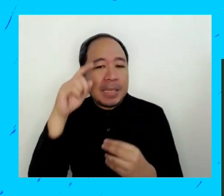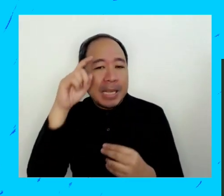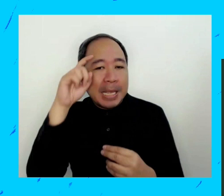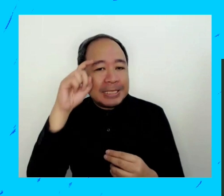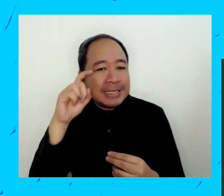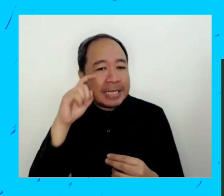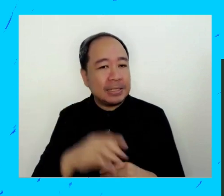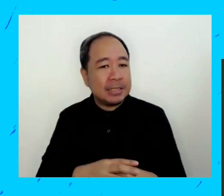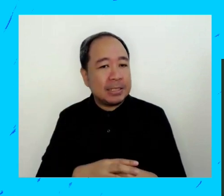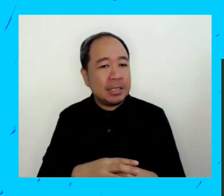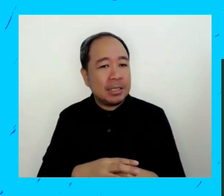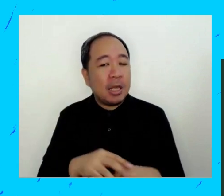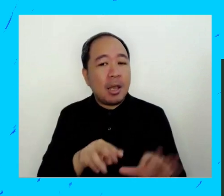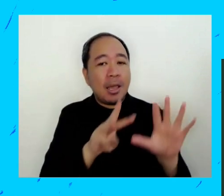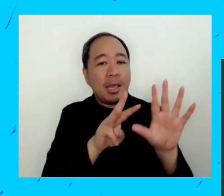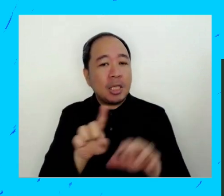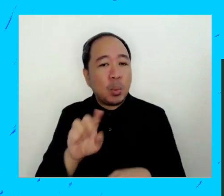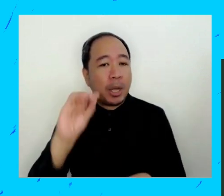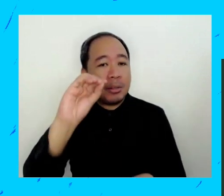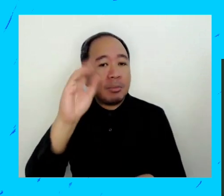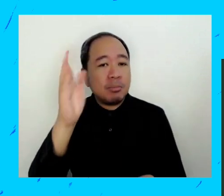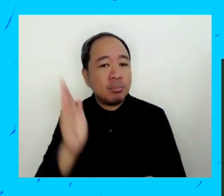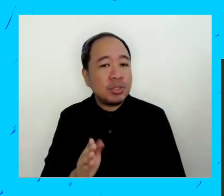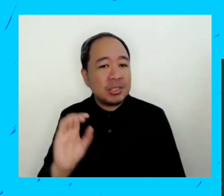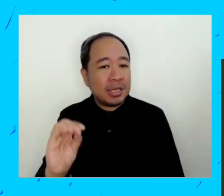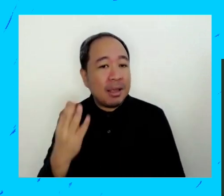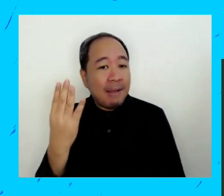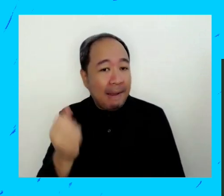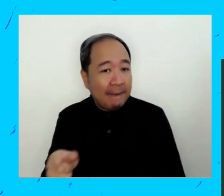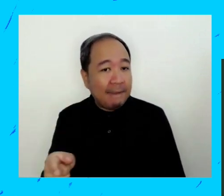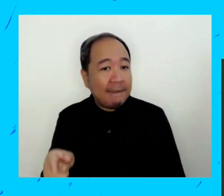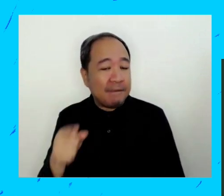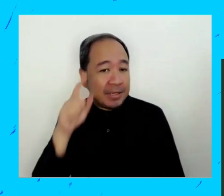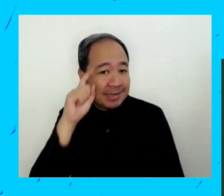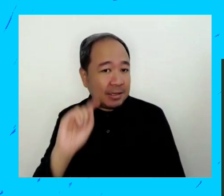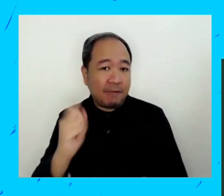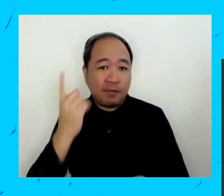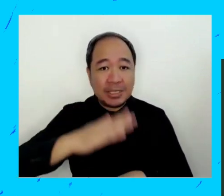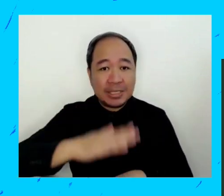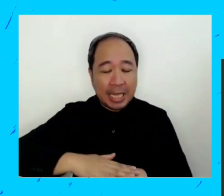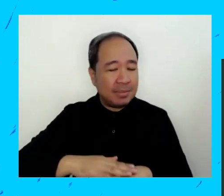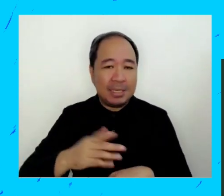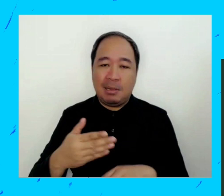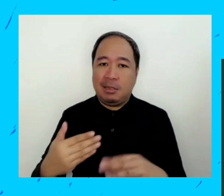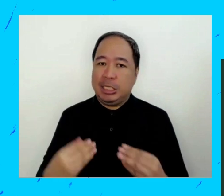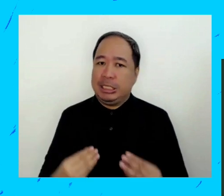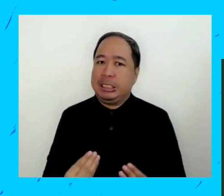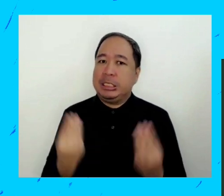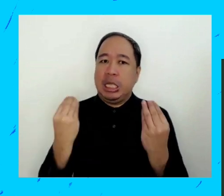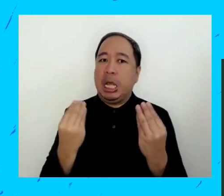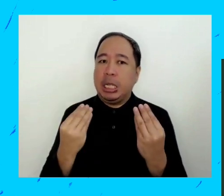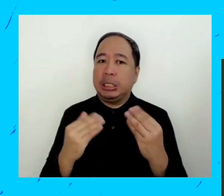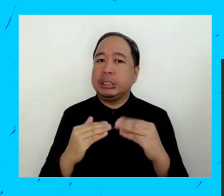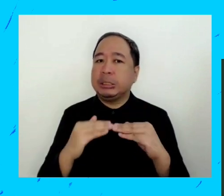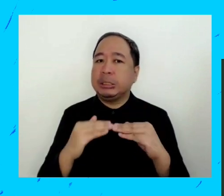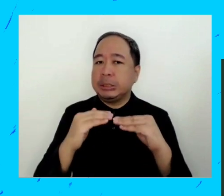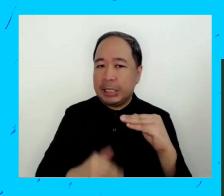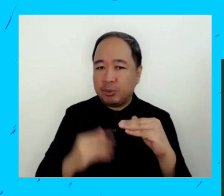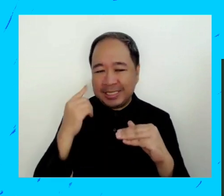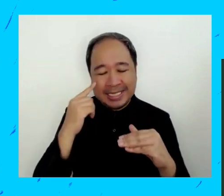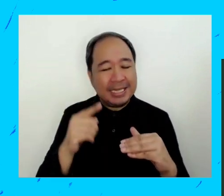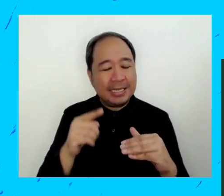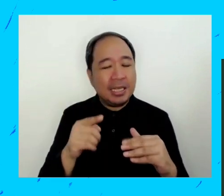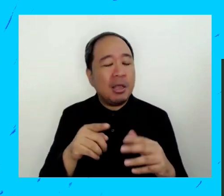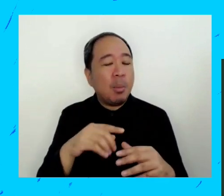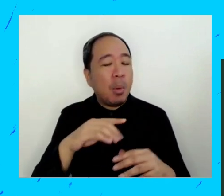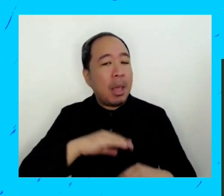d'actifs sexuels et 12% 7% des enfants ont